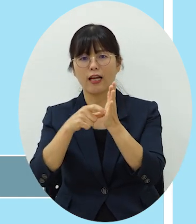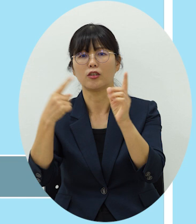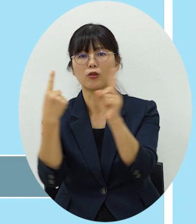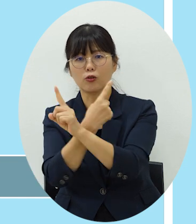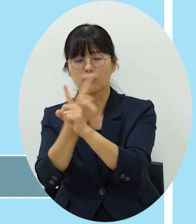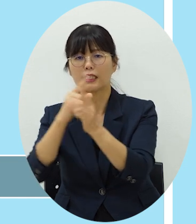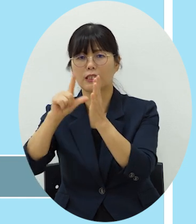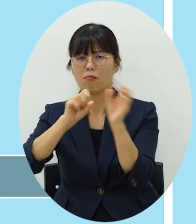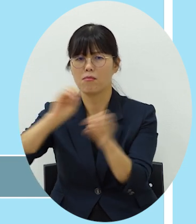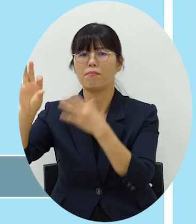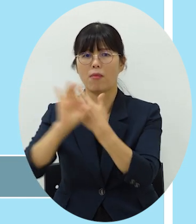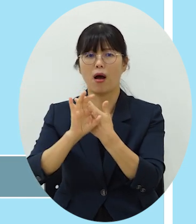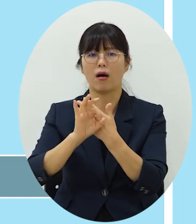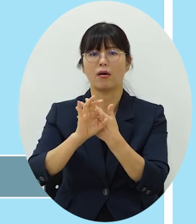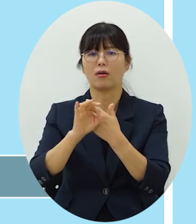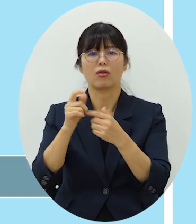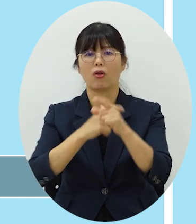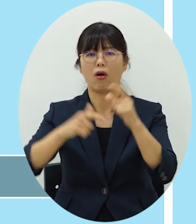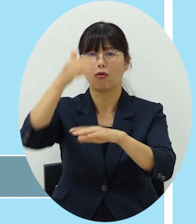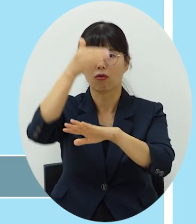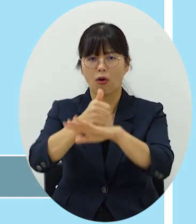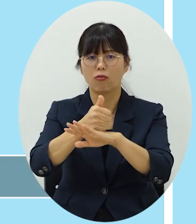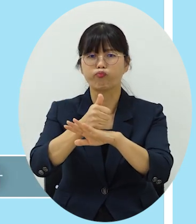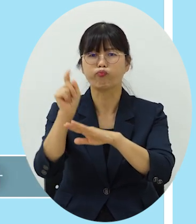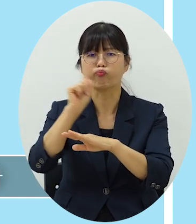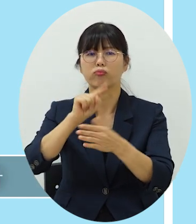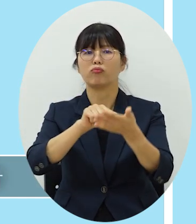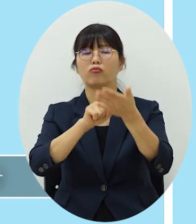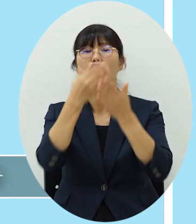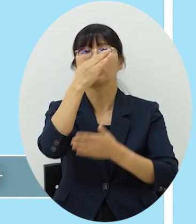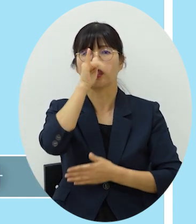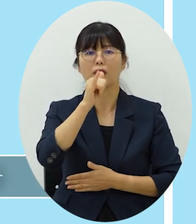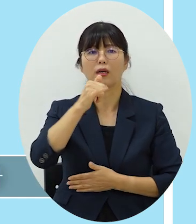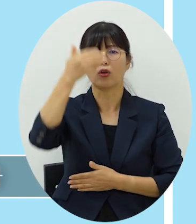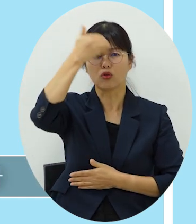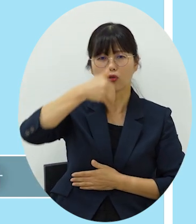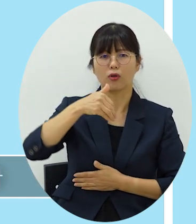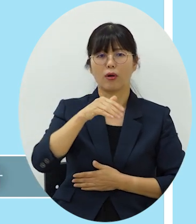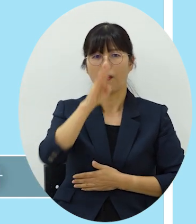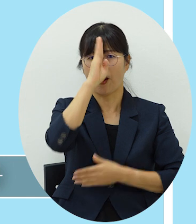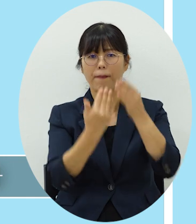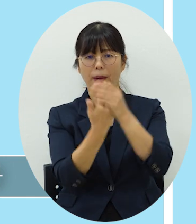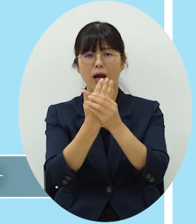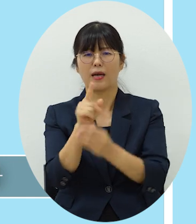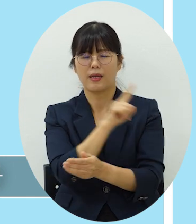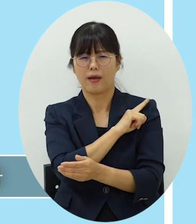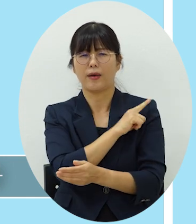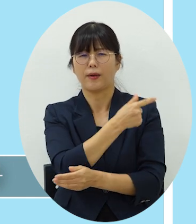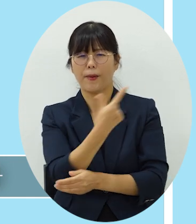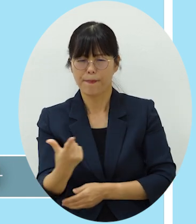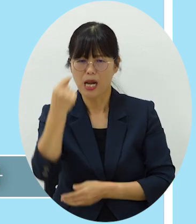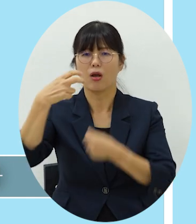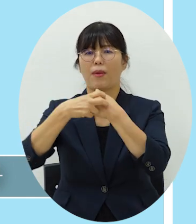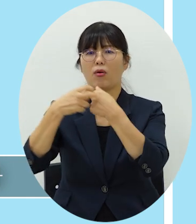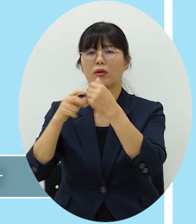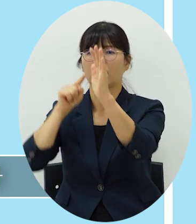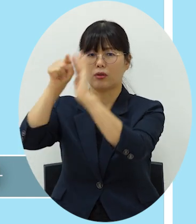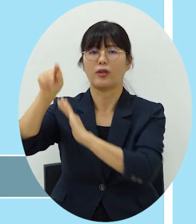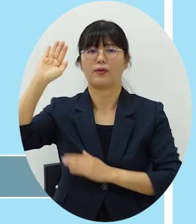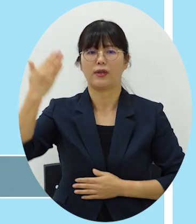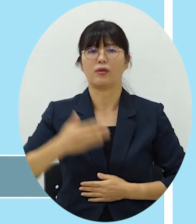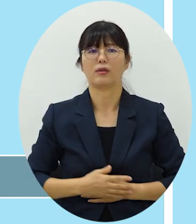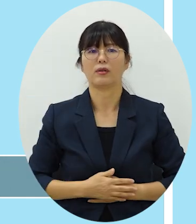시기를 놓치면 더 치명적인 결과가 나타날 수 있으니 뇌졸중 증상이 생긴 후에는 최대한 빨리 병원에 도착해야